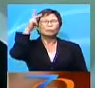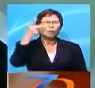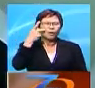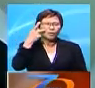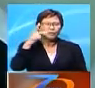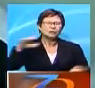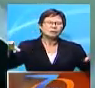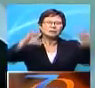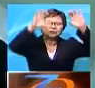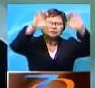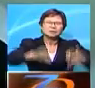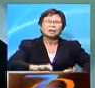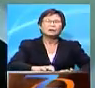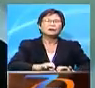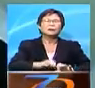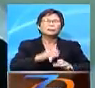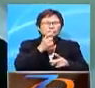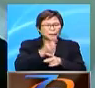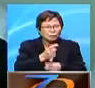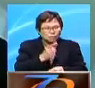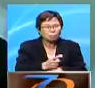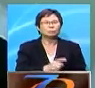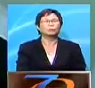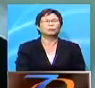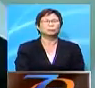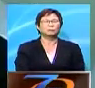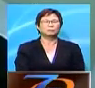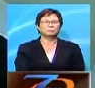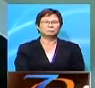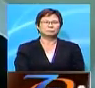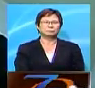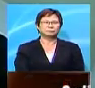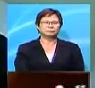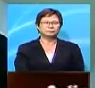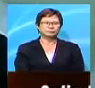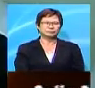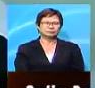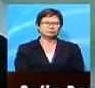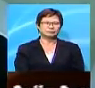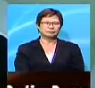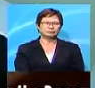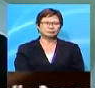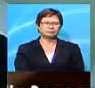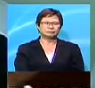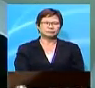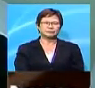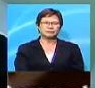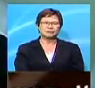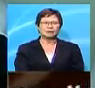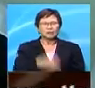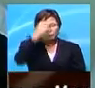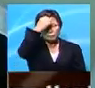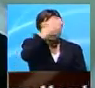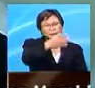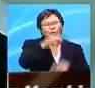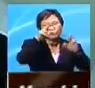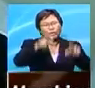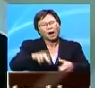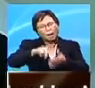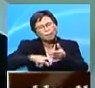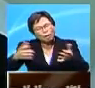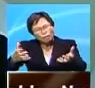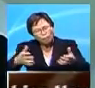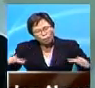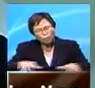lah masing-masing er dapat memberitahu rakyat apa yang mereka Nak buat apa